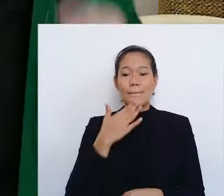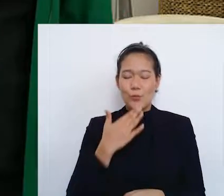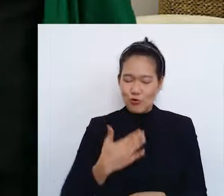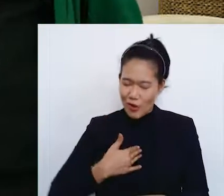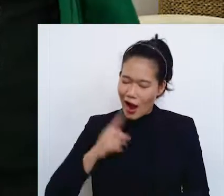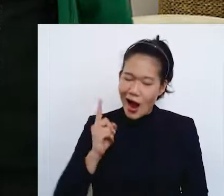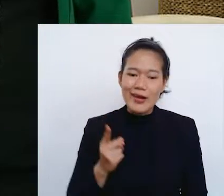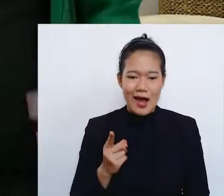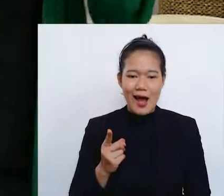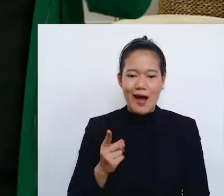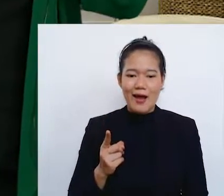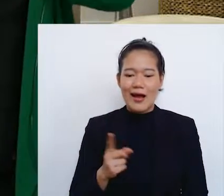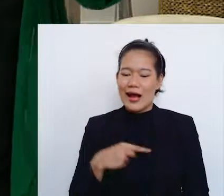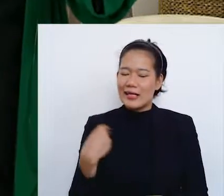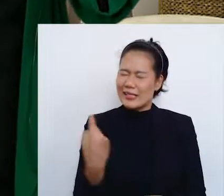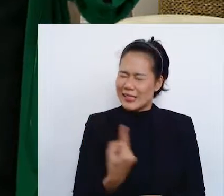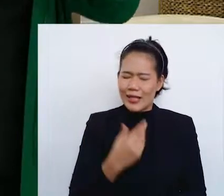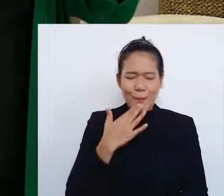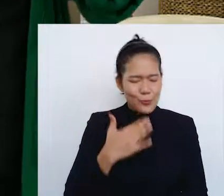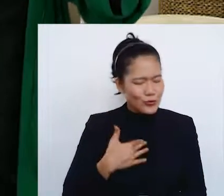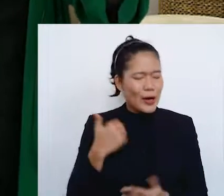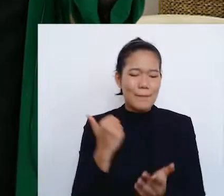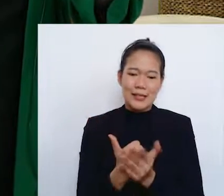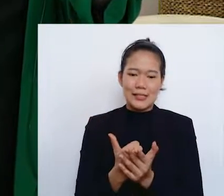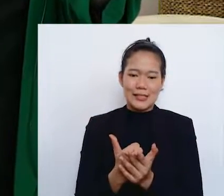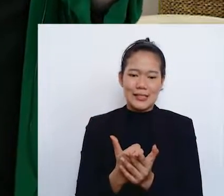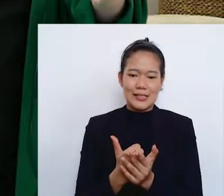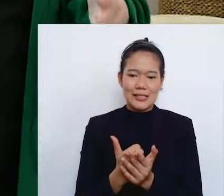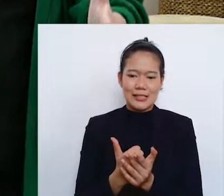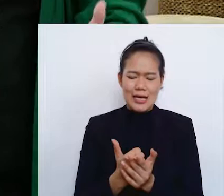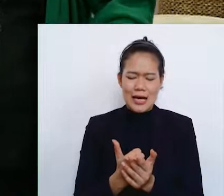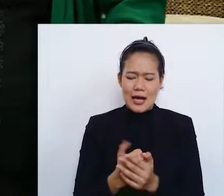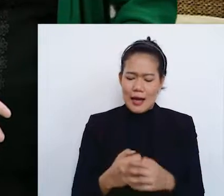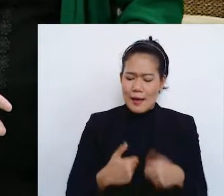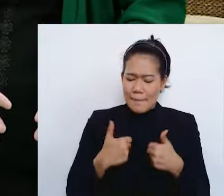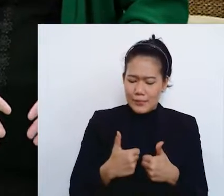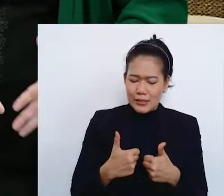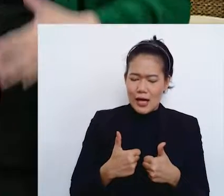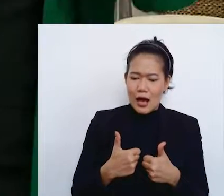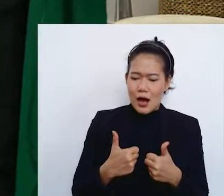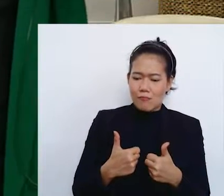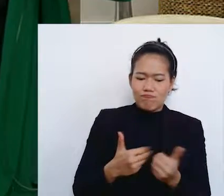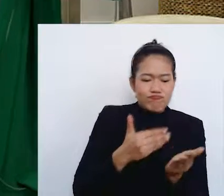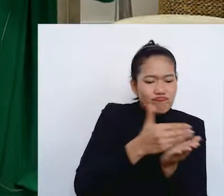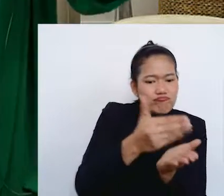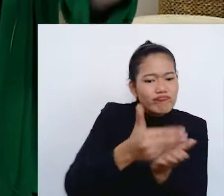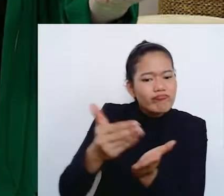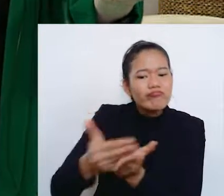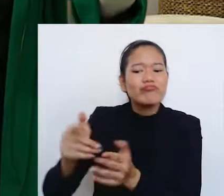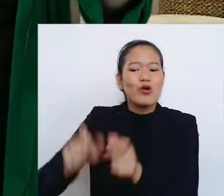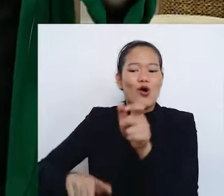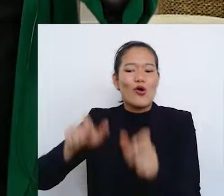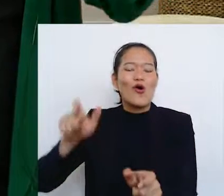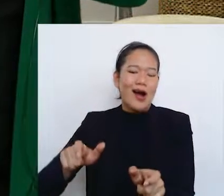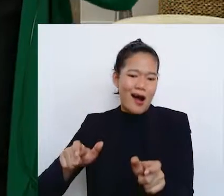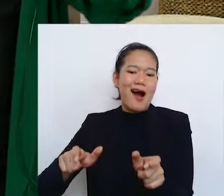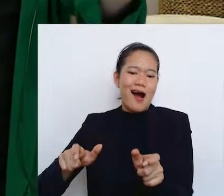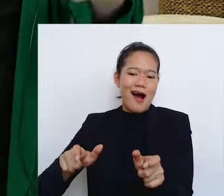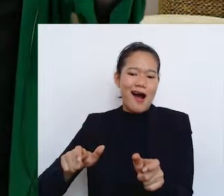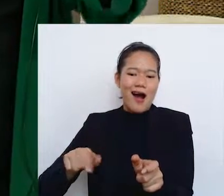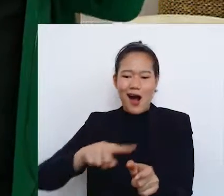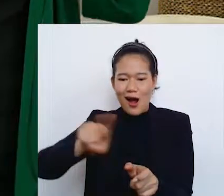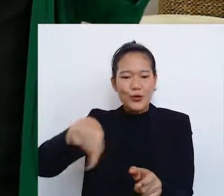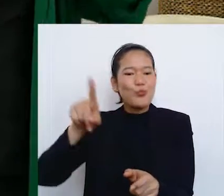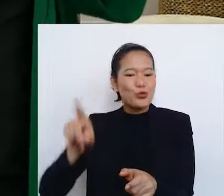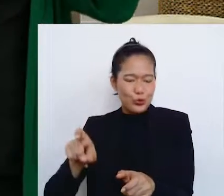punya. Kita memiliki sesuatu yang kita bisa kembali sharingkan kepada